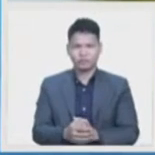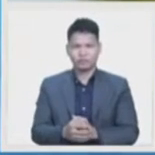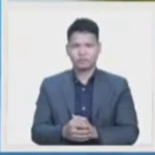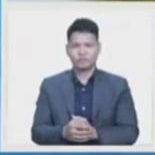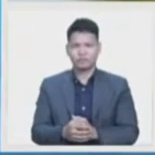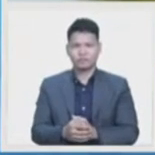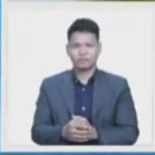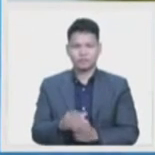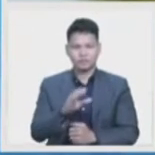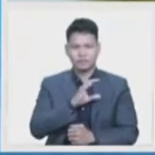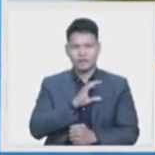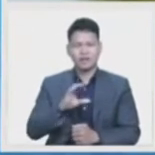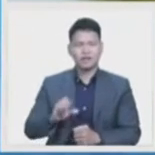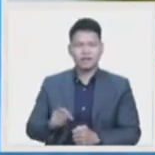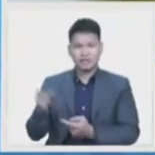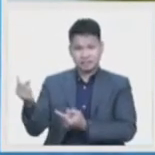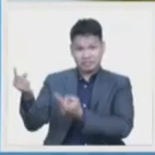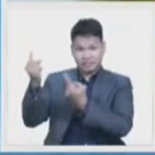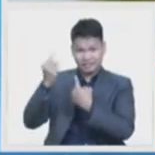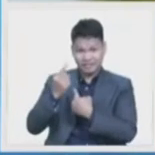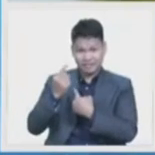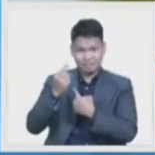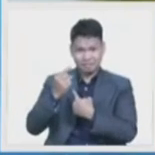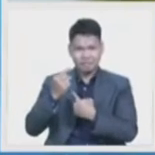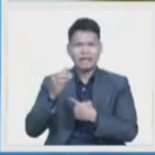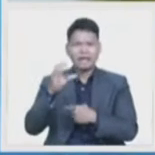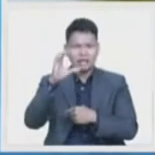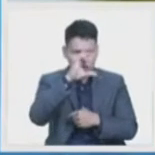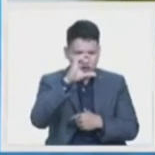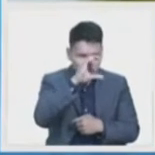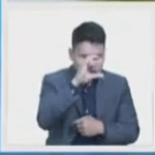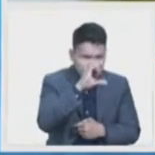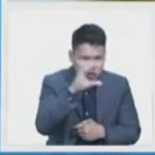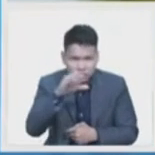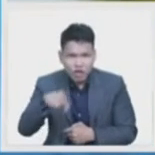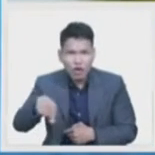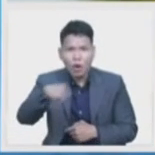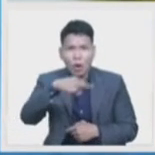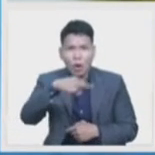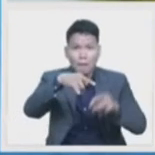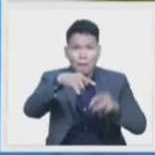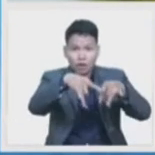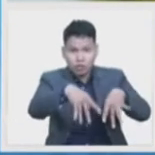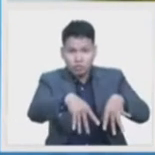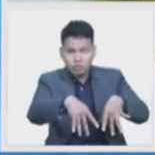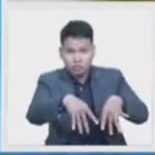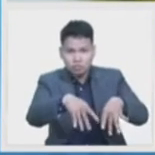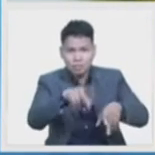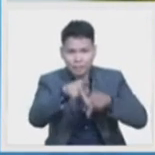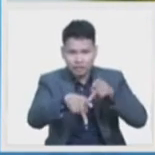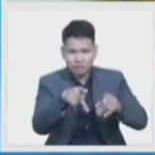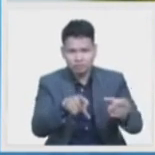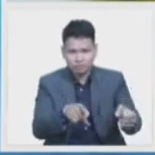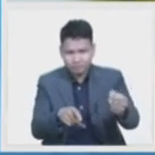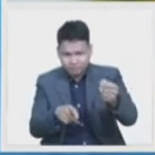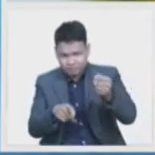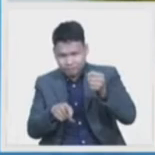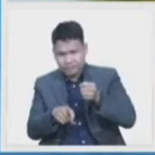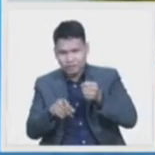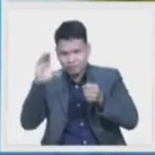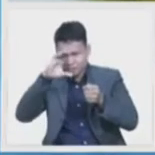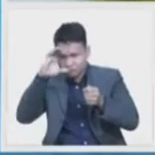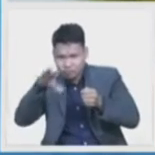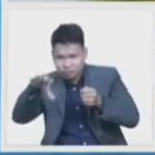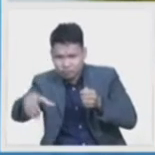after and then to save lost men and women. Praise the Lord. Mohinundan nga mi-ani siya aron sa